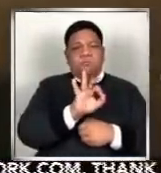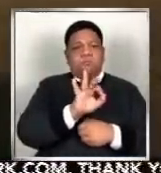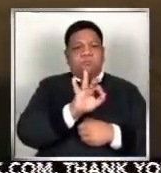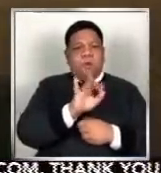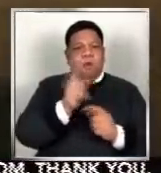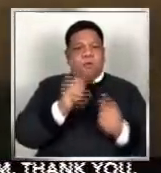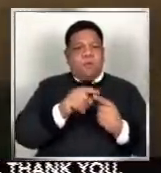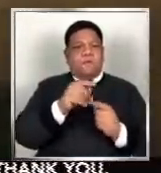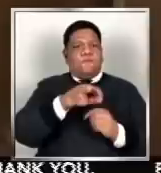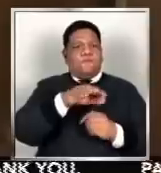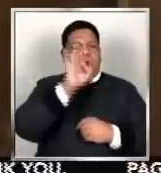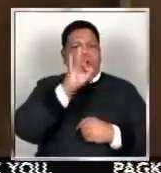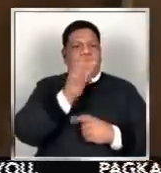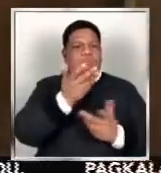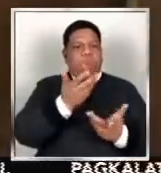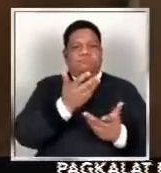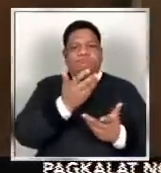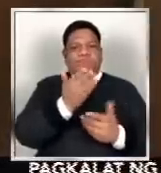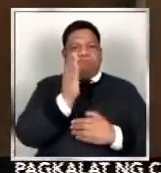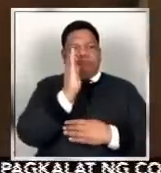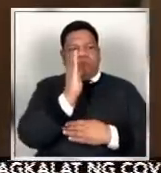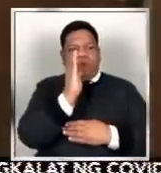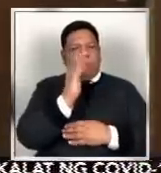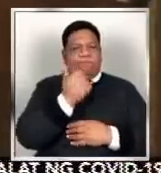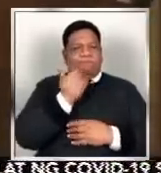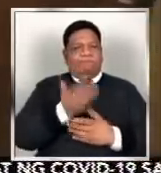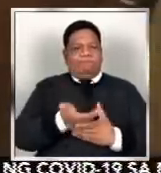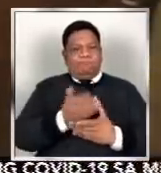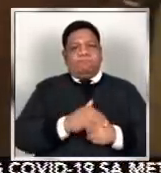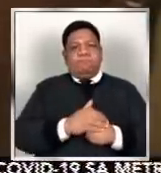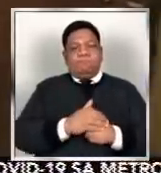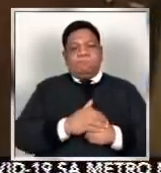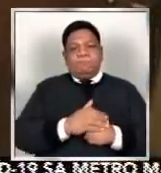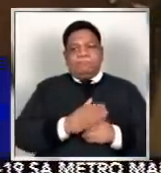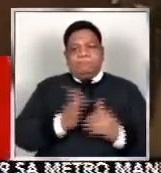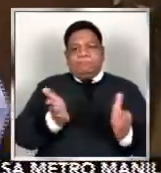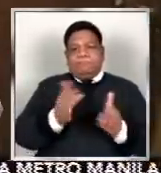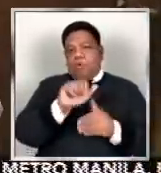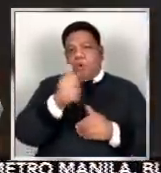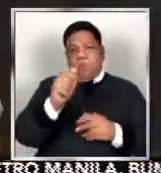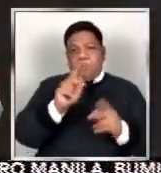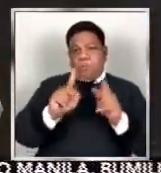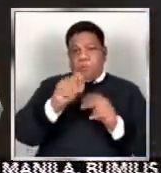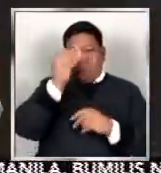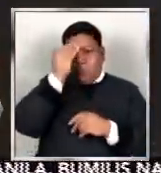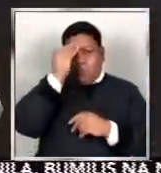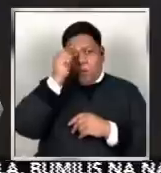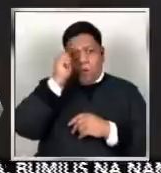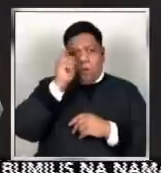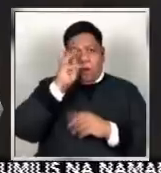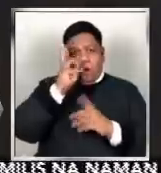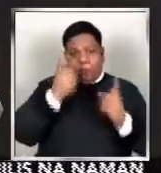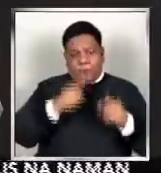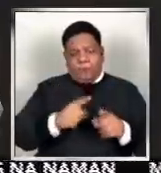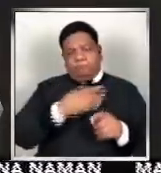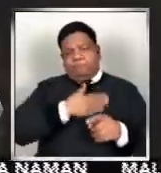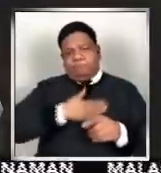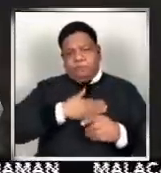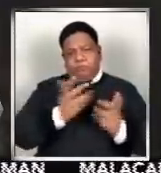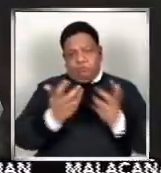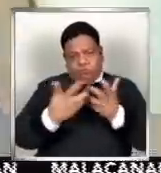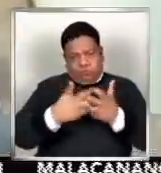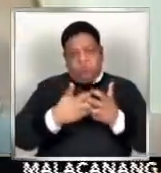na bandang tanghali. Hinihimok din nila ang iba pang personalidad na may alam sa pangyayari na makipagtulungan para mabigyan linaw ang